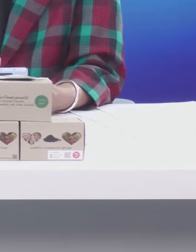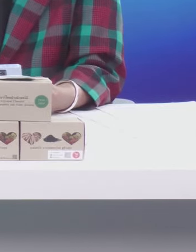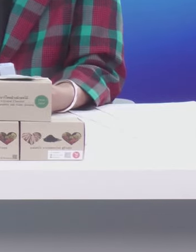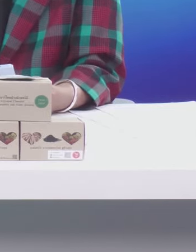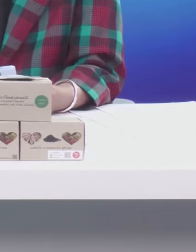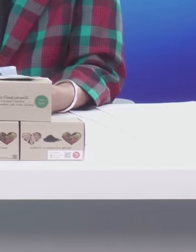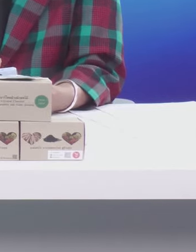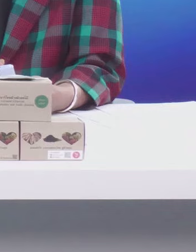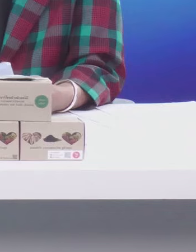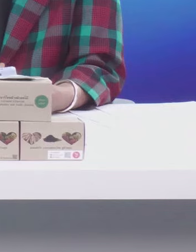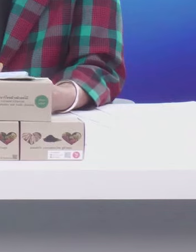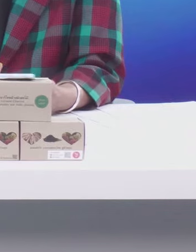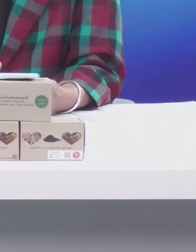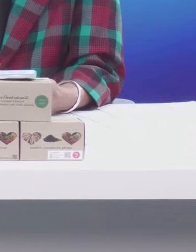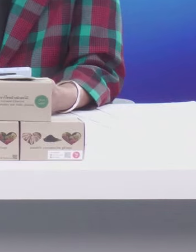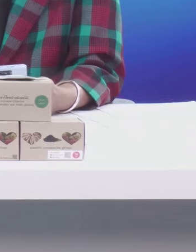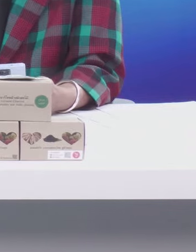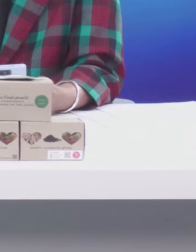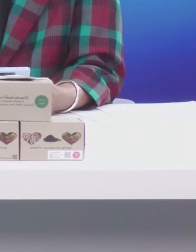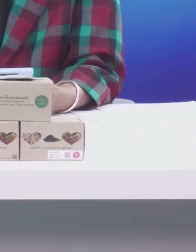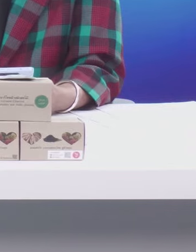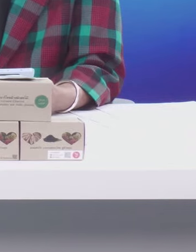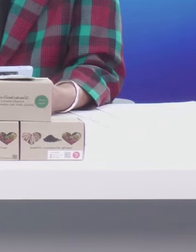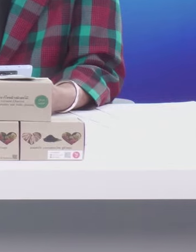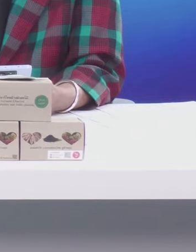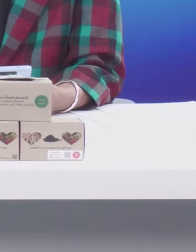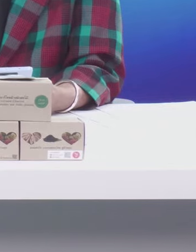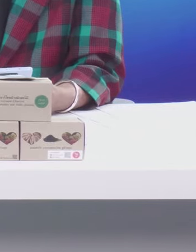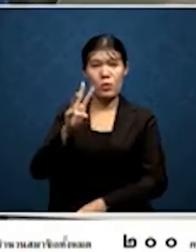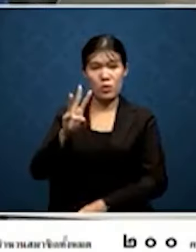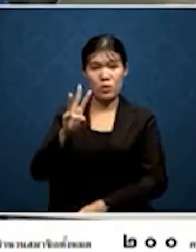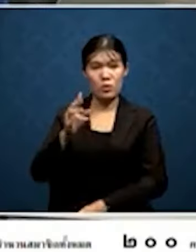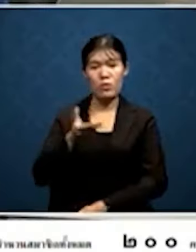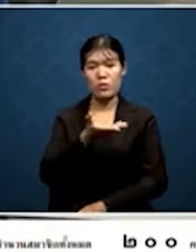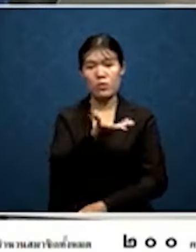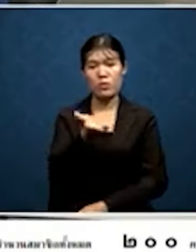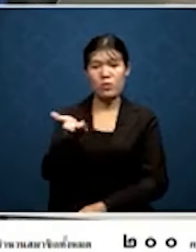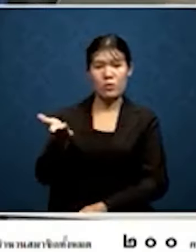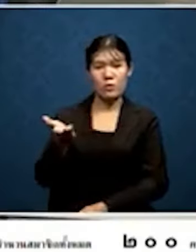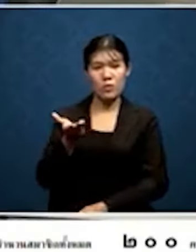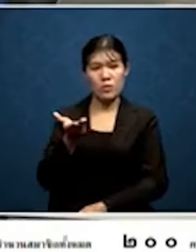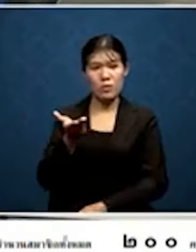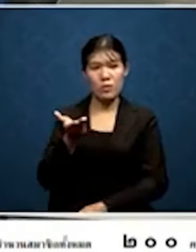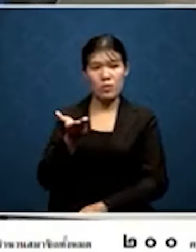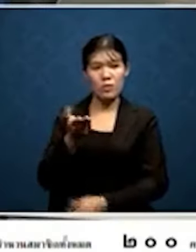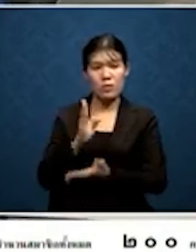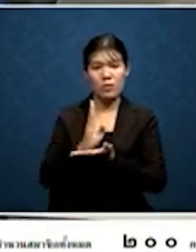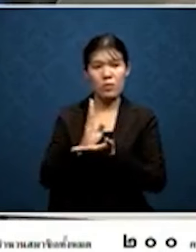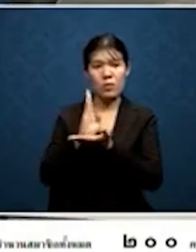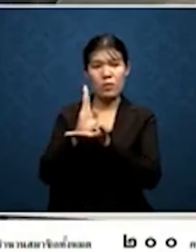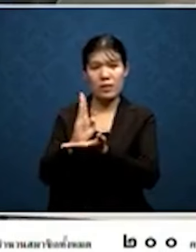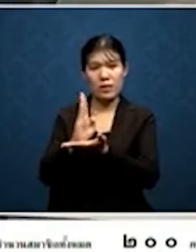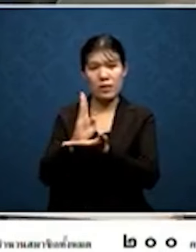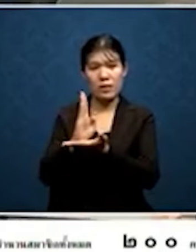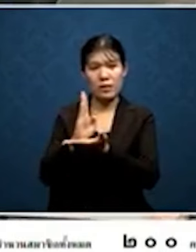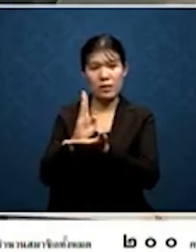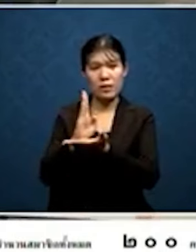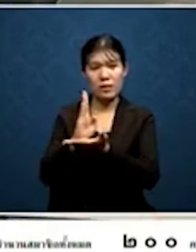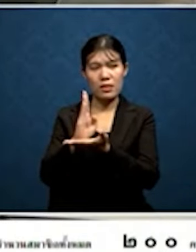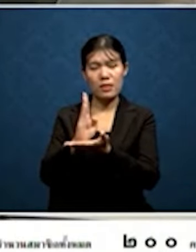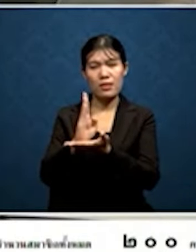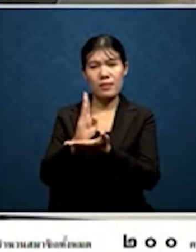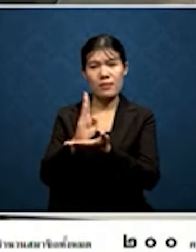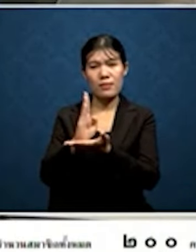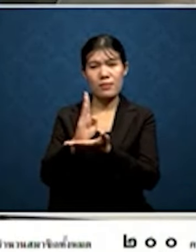มของนายแพทย์เปรมศักดิ์เพียยุระสว.ว่ากระทำการอาจเข้าข่ายขัดต่อมาตรฐานทางจริยธรรมและการด